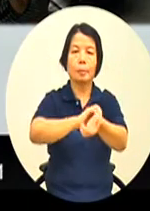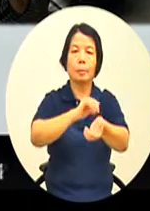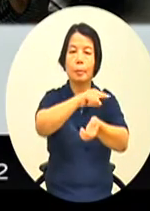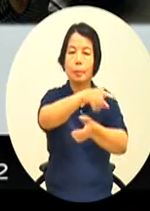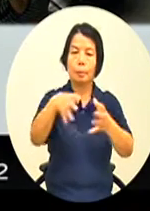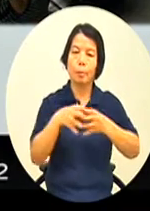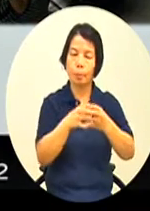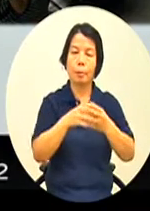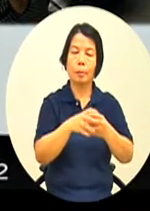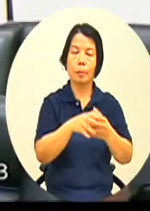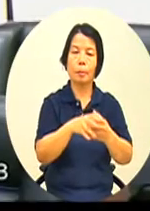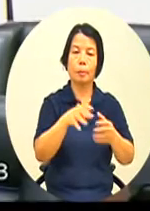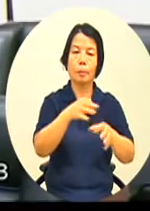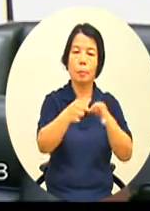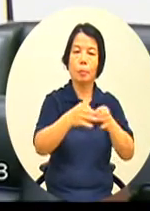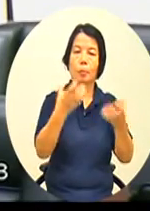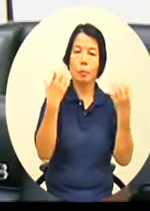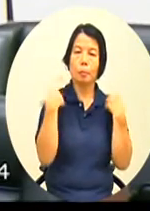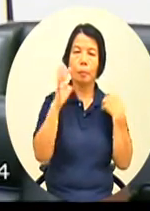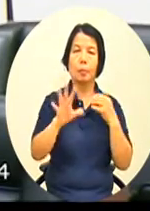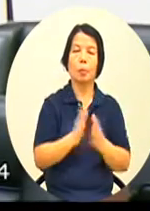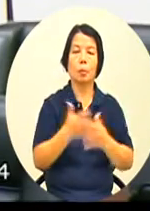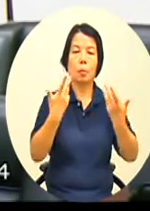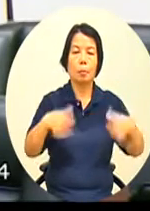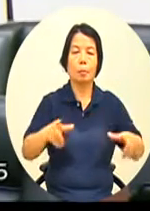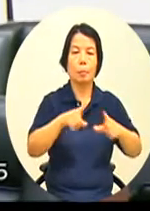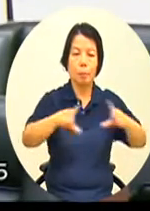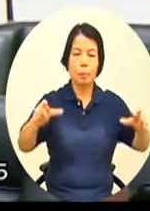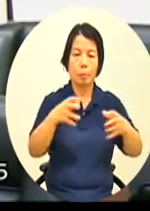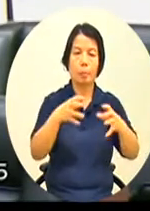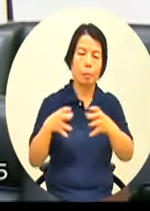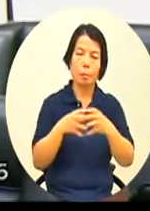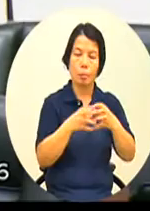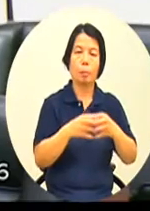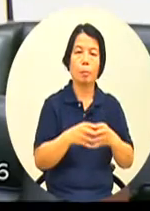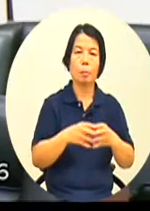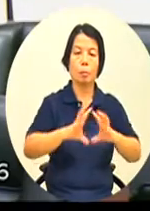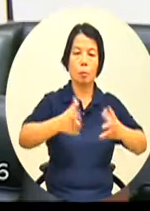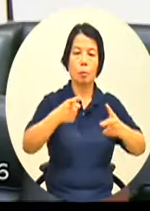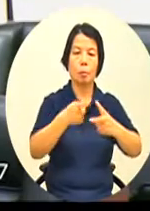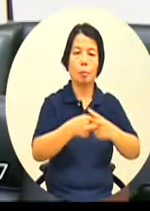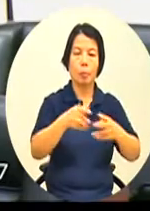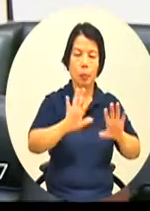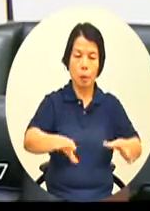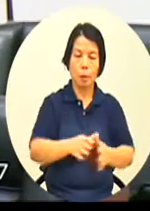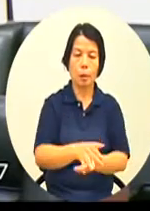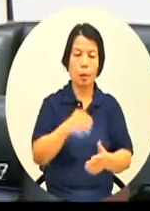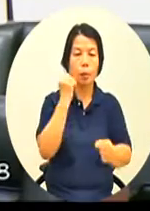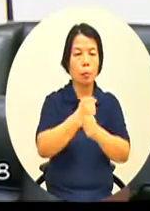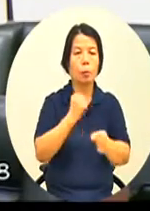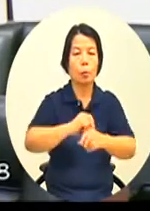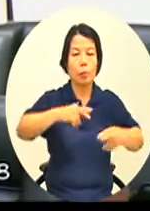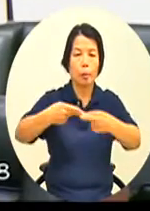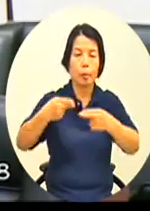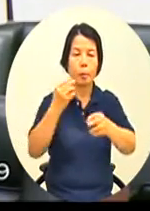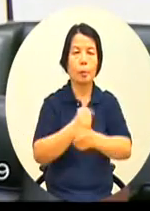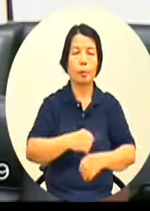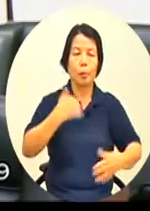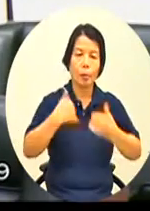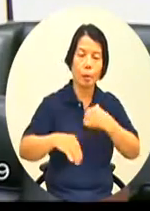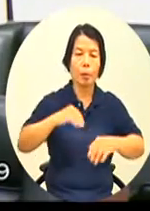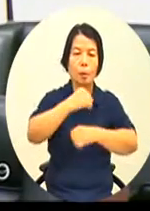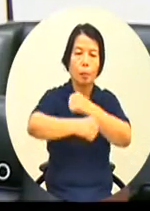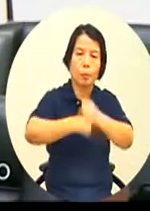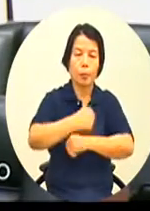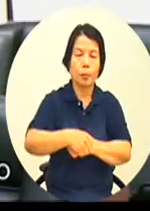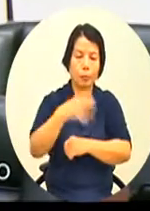慢慢的把这个大同国小很多闲置的空间拿来当这个乐活的学员。那乐活的学员他有很多的老